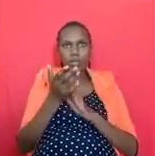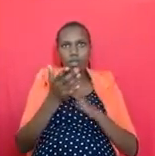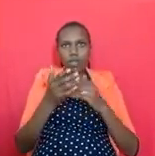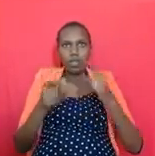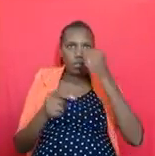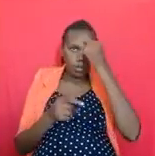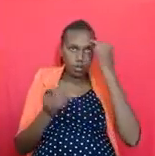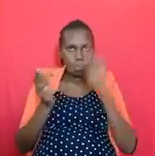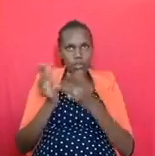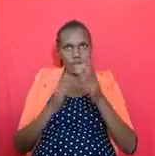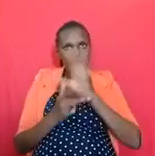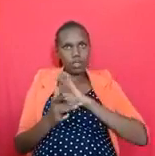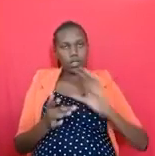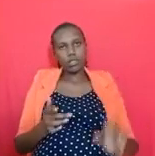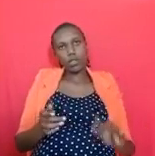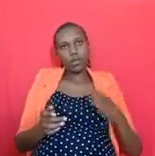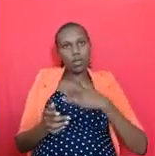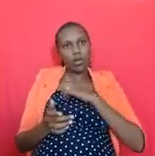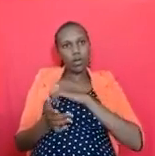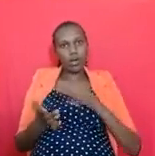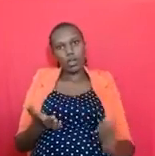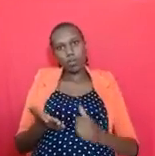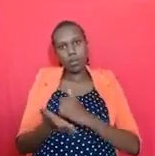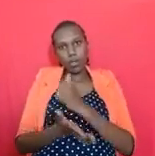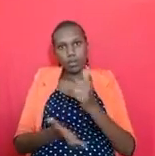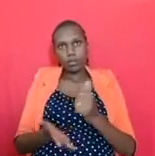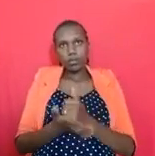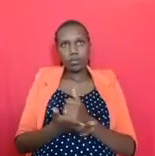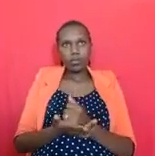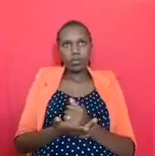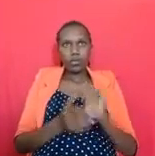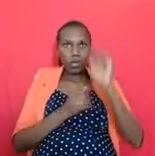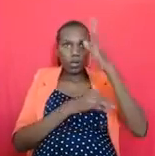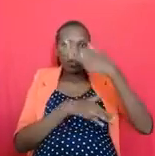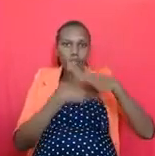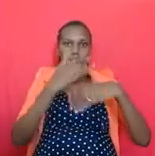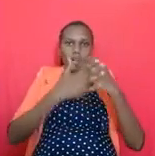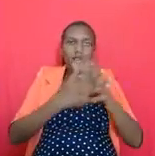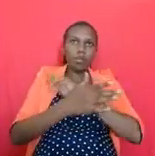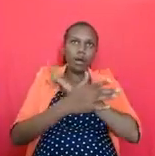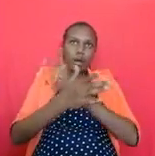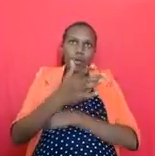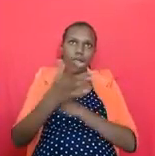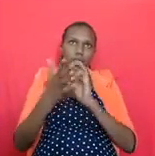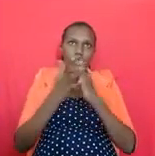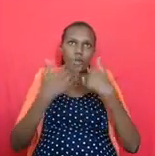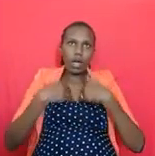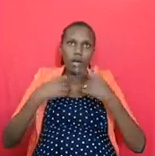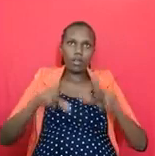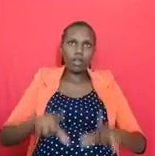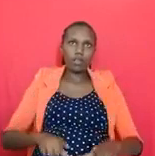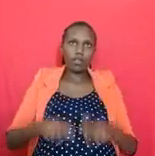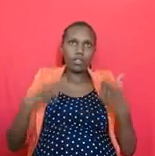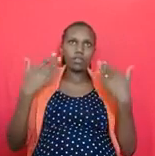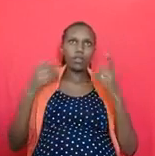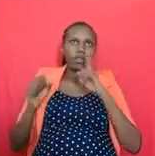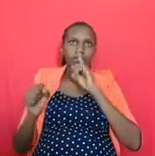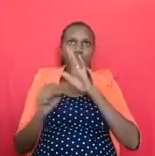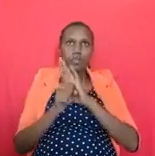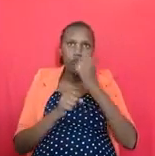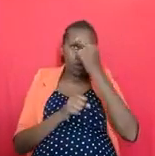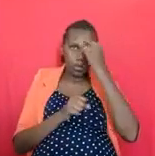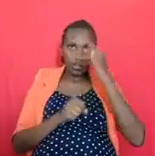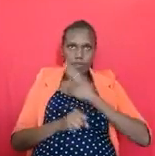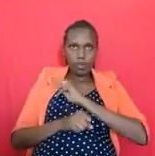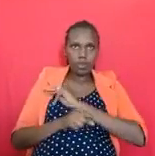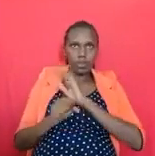ni undu wa Jesu Kristo mwathani witu. Amen. Ngai mwene hinya wothe uri ithe witu wa iguru, nawe uria weranire ni undu wa tha ciake